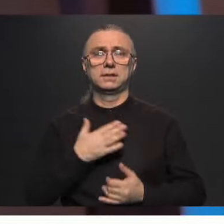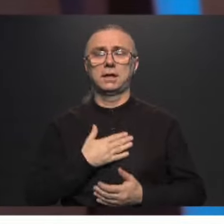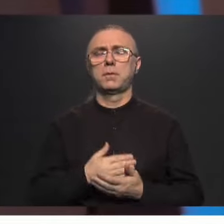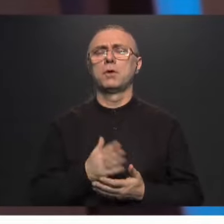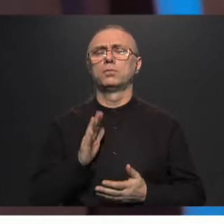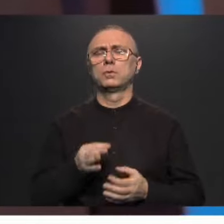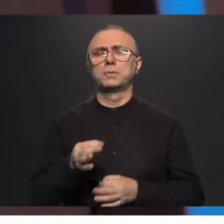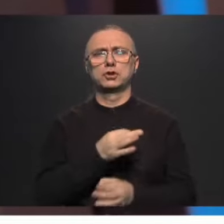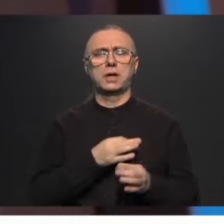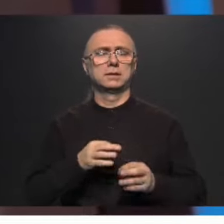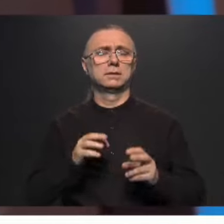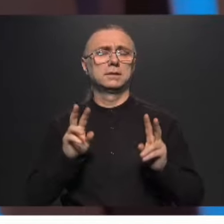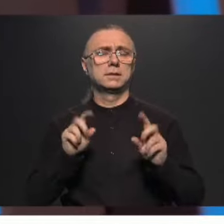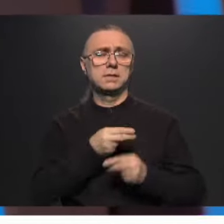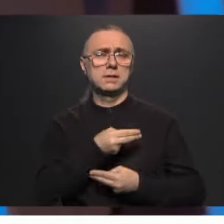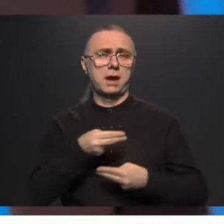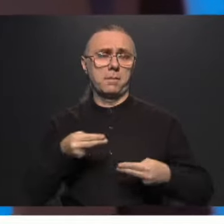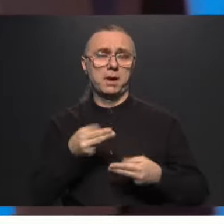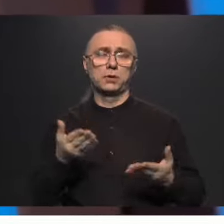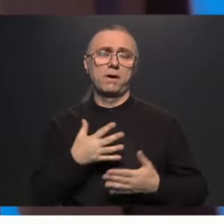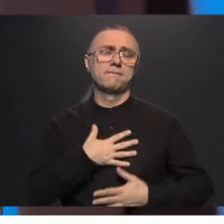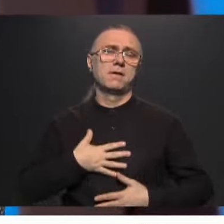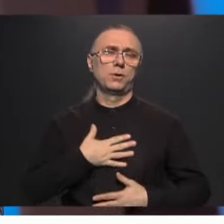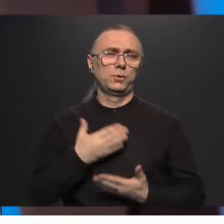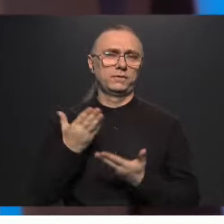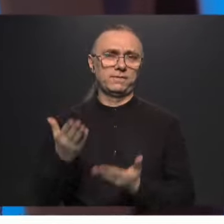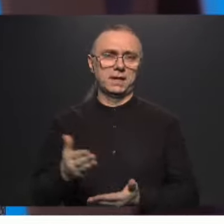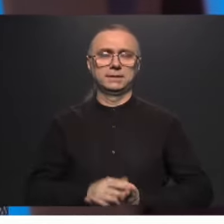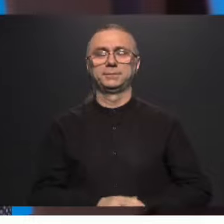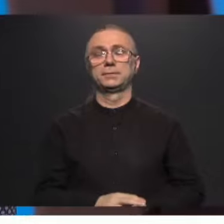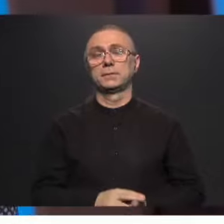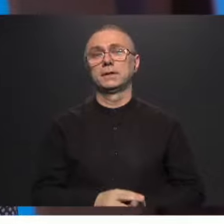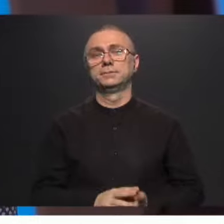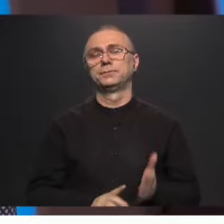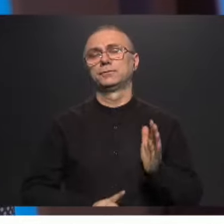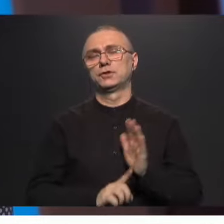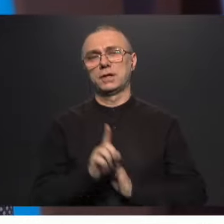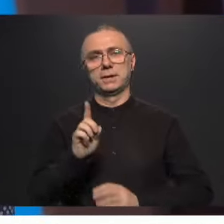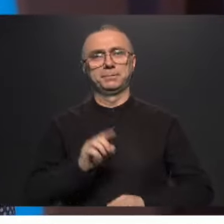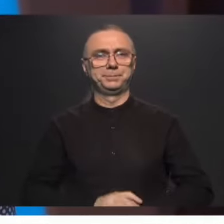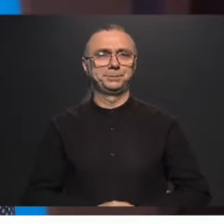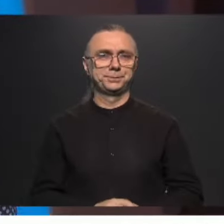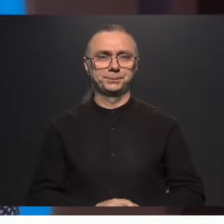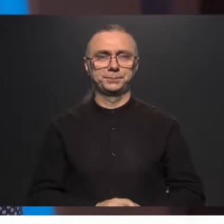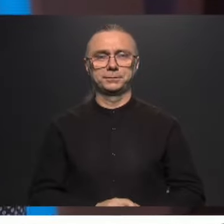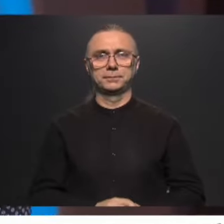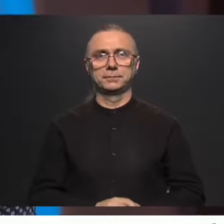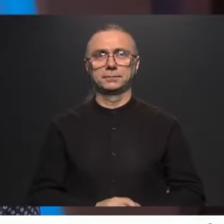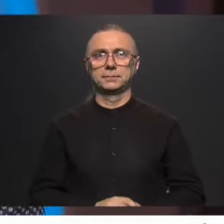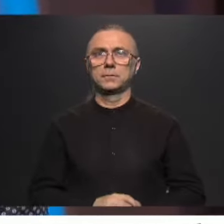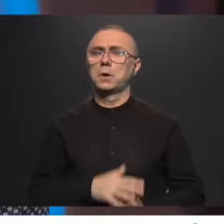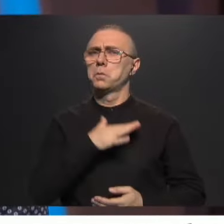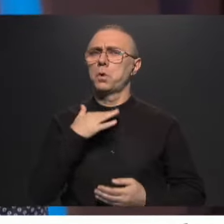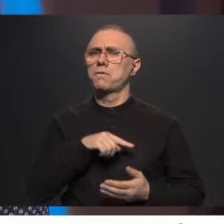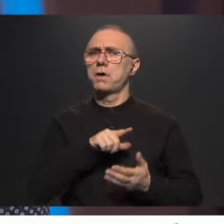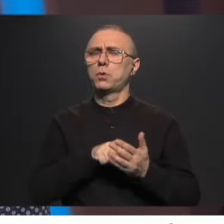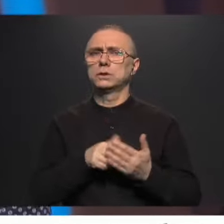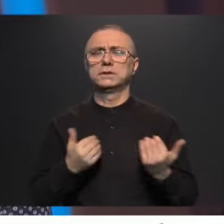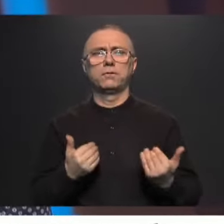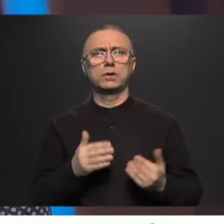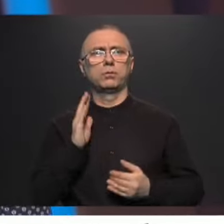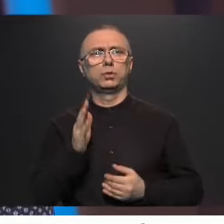которые волнуют лично вас. Ну а у нас уже есть первые вопросы. Я предлагаю начать. И очень много вопросов